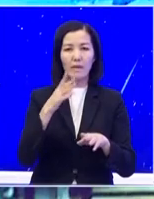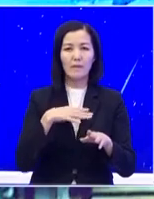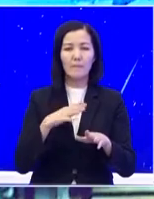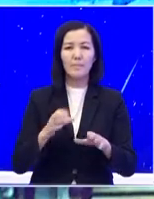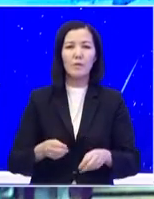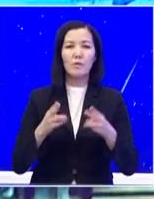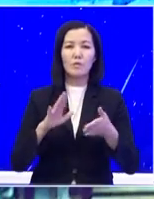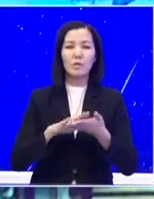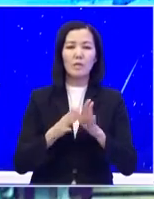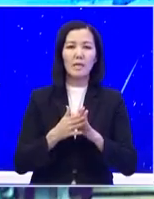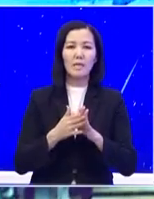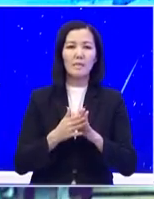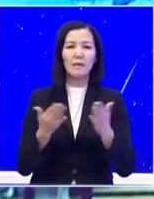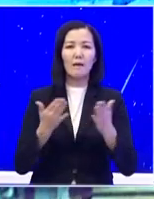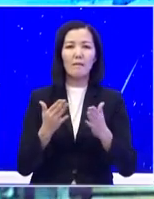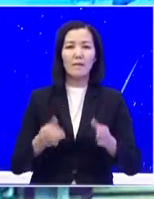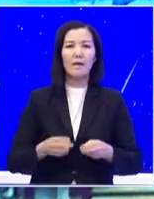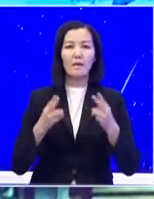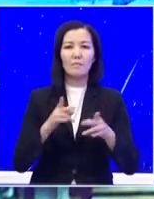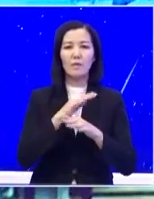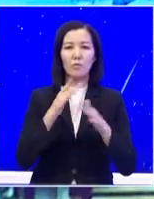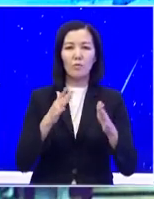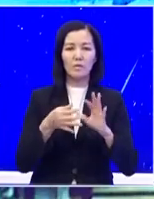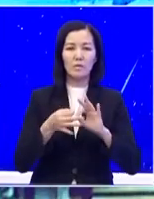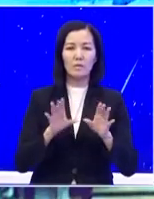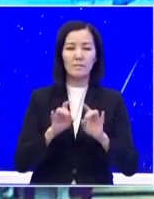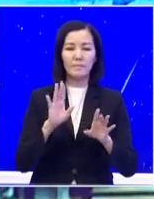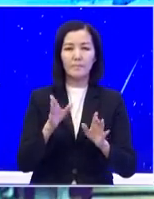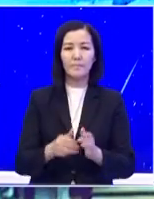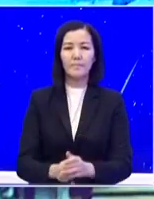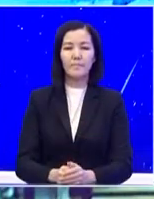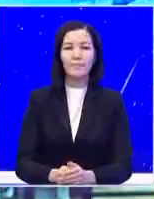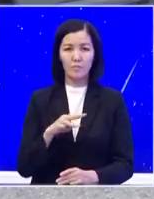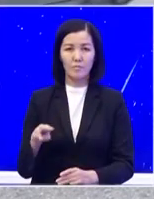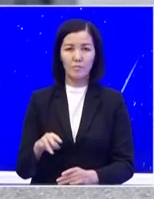айтты. Ал төтенше жағдай кезінде қандай қылмыстар көбейді, тілшіміз айтсын.